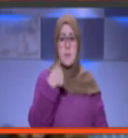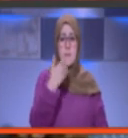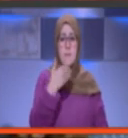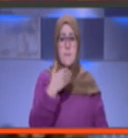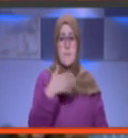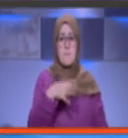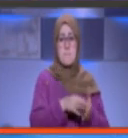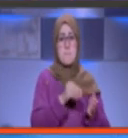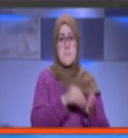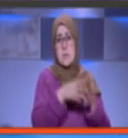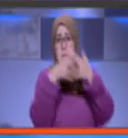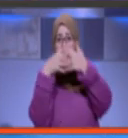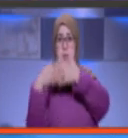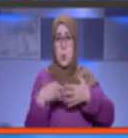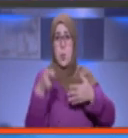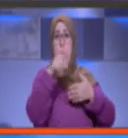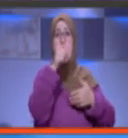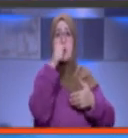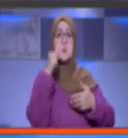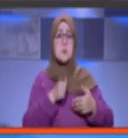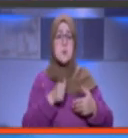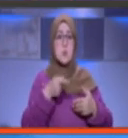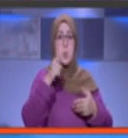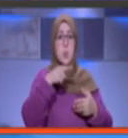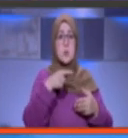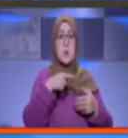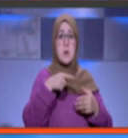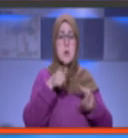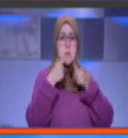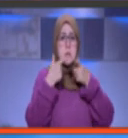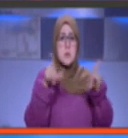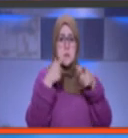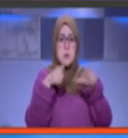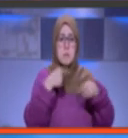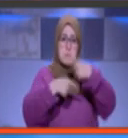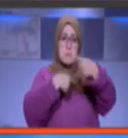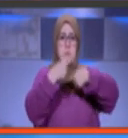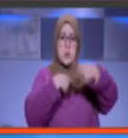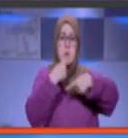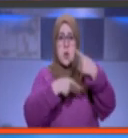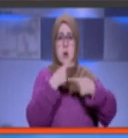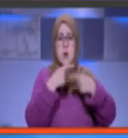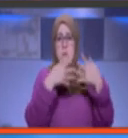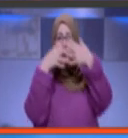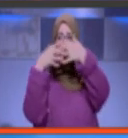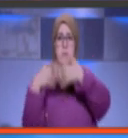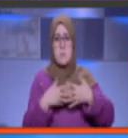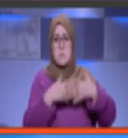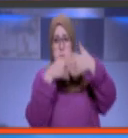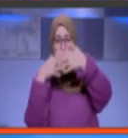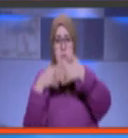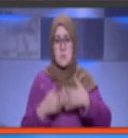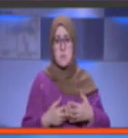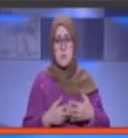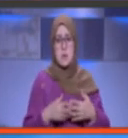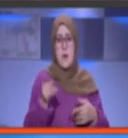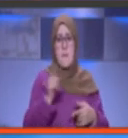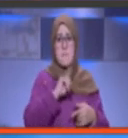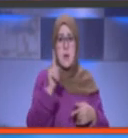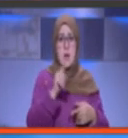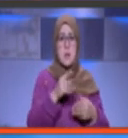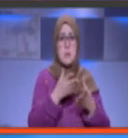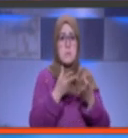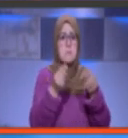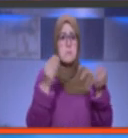المتحدة والصين. وسط تصريحات متكررة للأمين العام للأمم المتحدة أنطونيو غوتيريش من أن ملايين